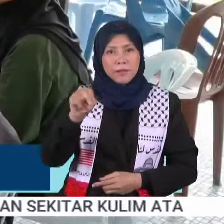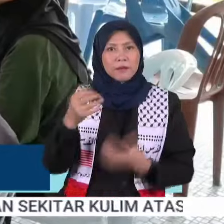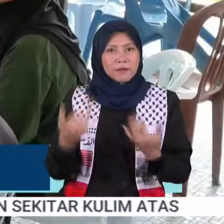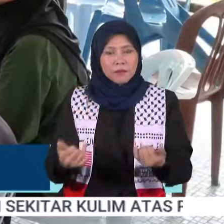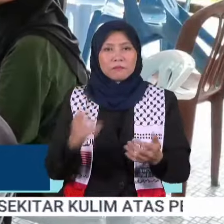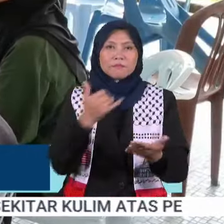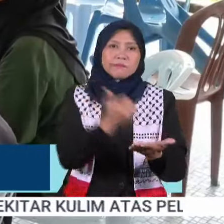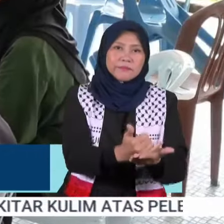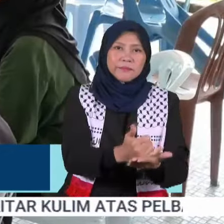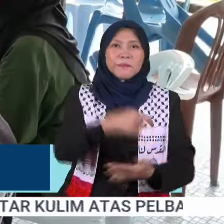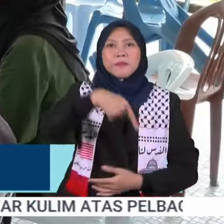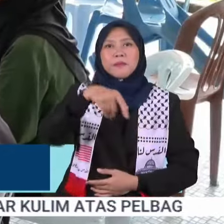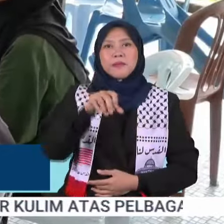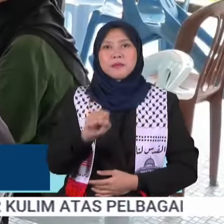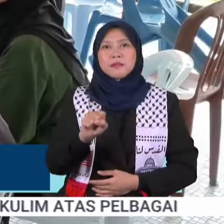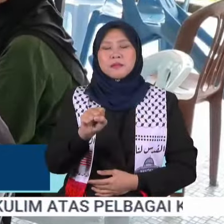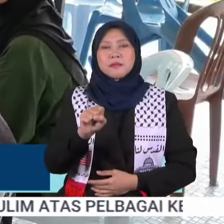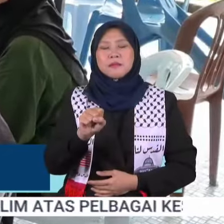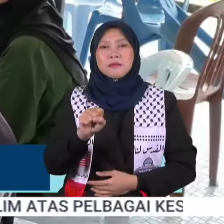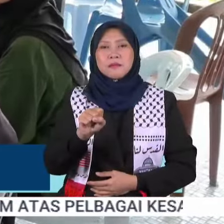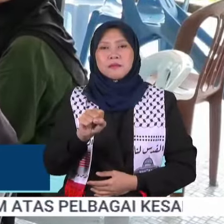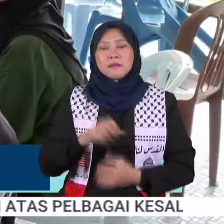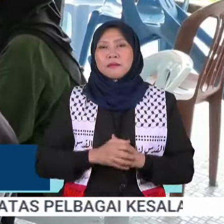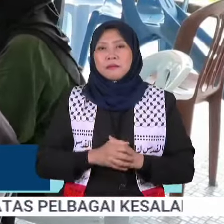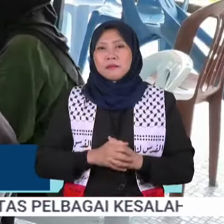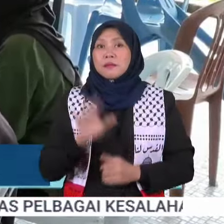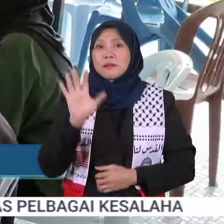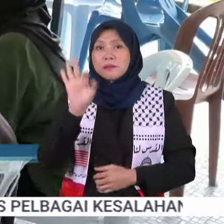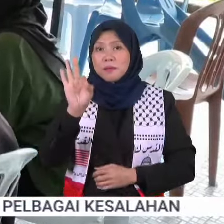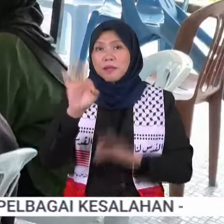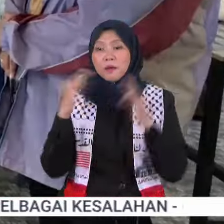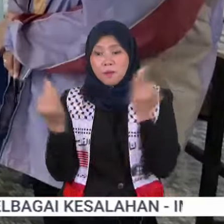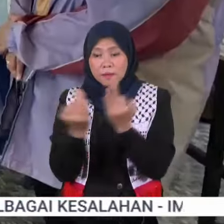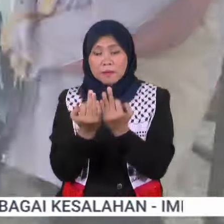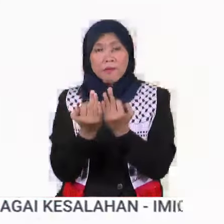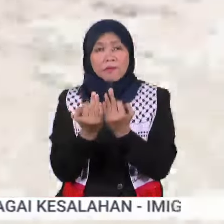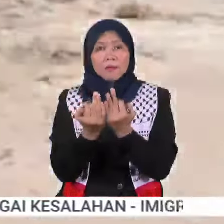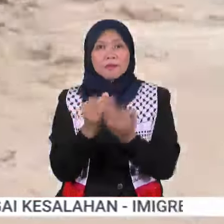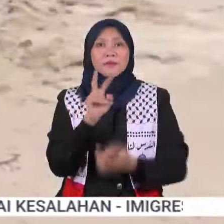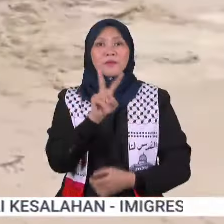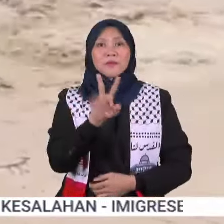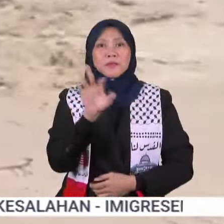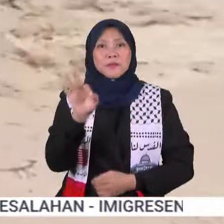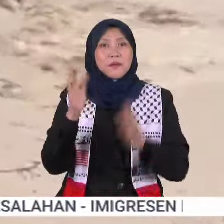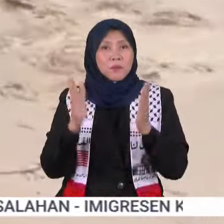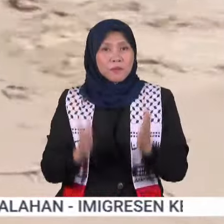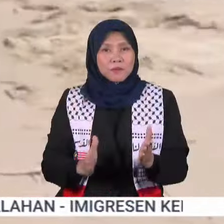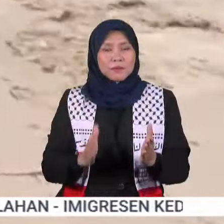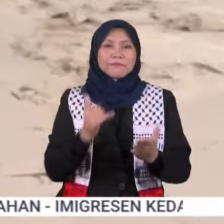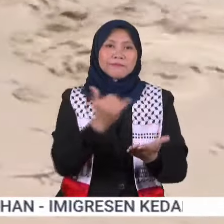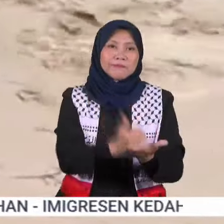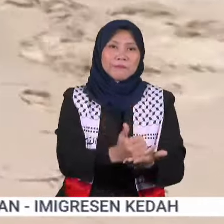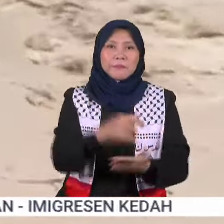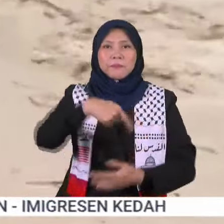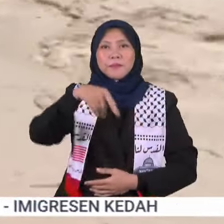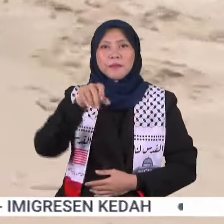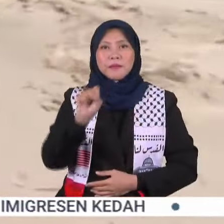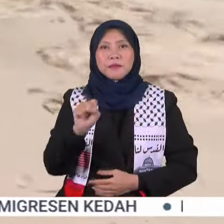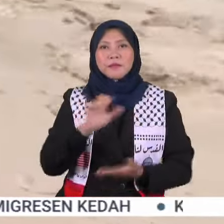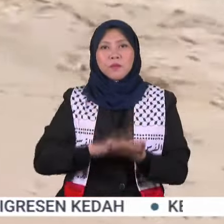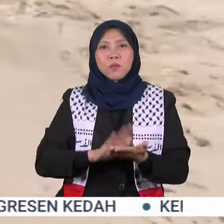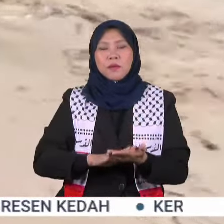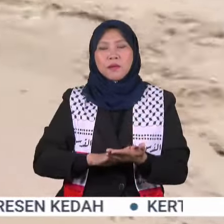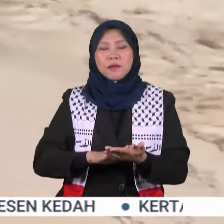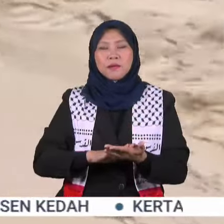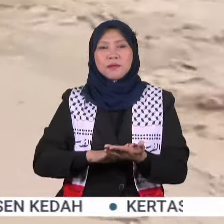berlindung di PPS Balai Raya Rekoh. Di Johor, 9 keluarga melibatkan 29 penghuni berlindung di PPS Sekolah